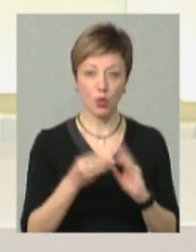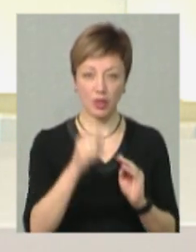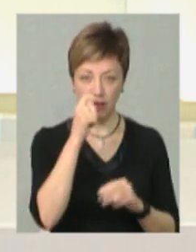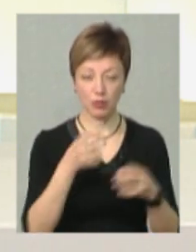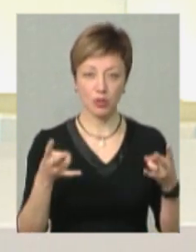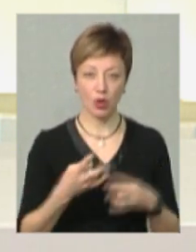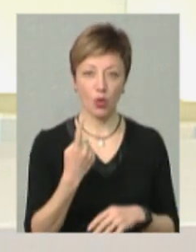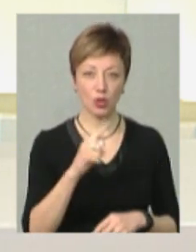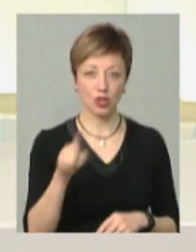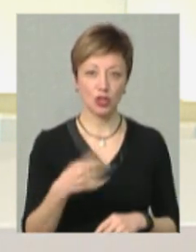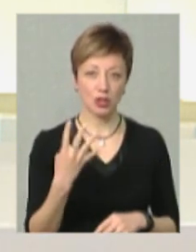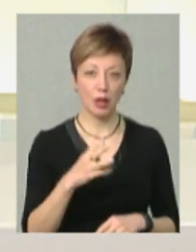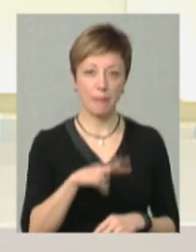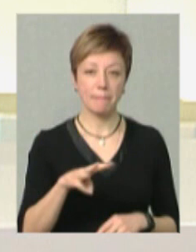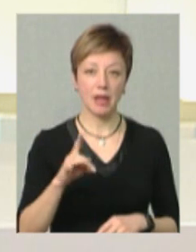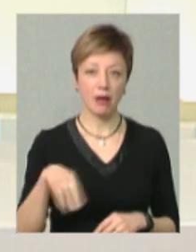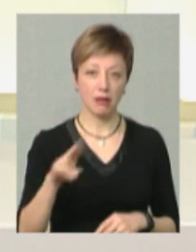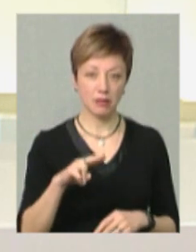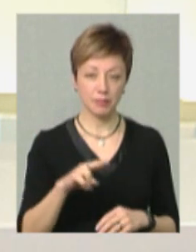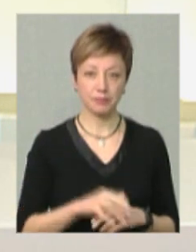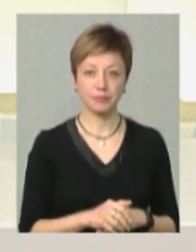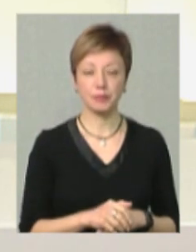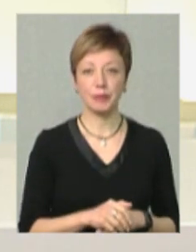нам потрібно 1,4 мільярди гривень.